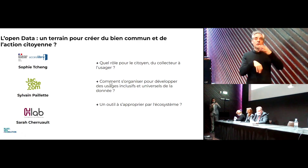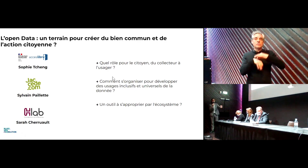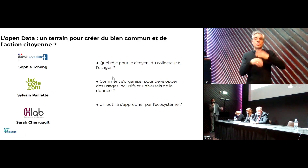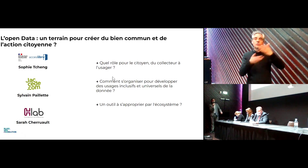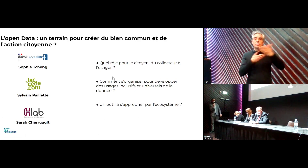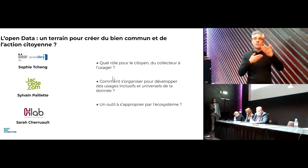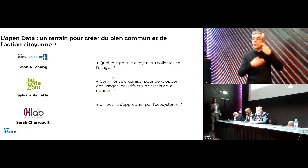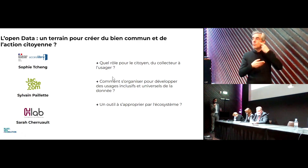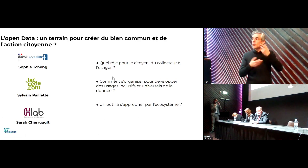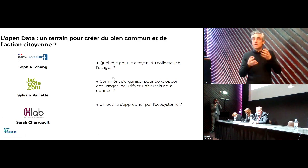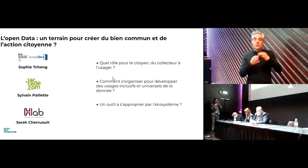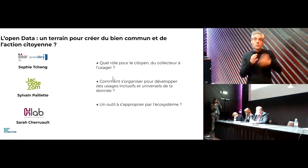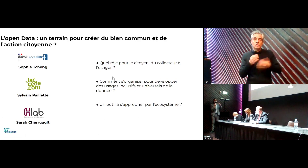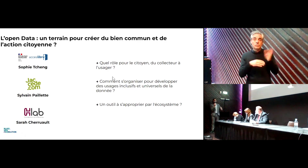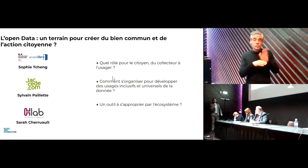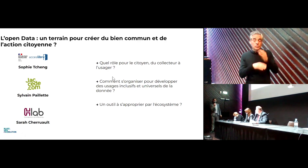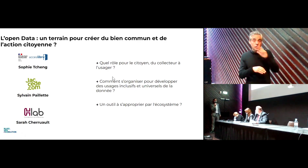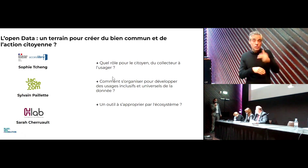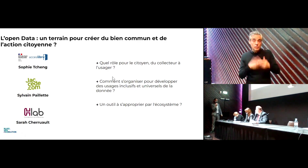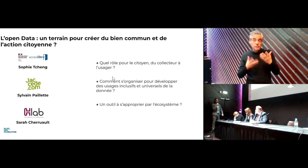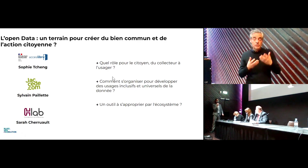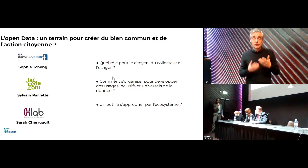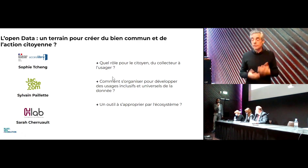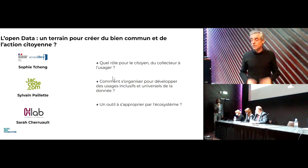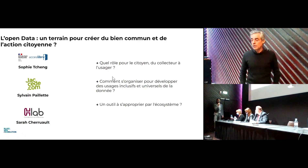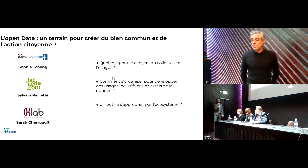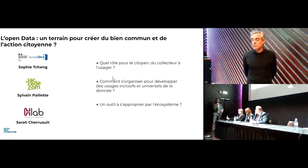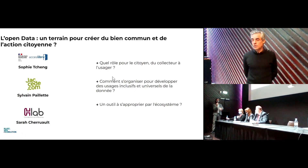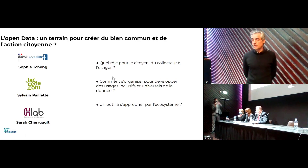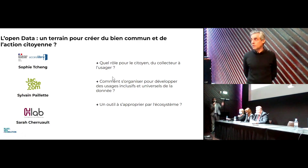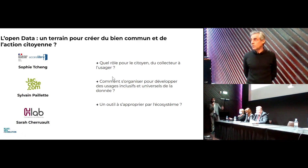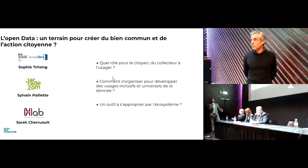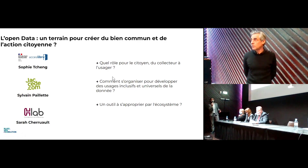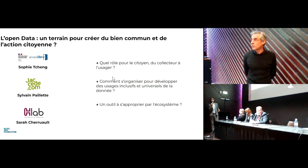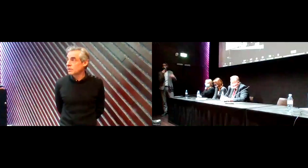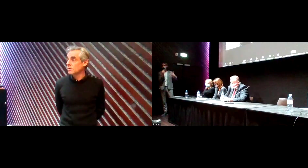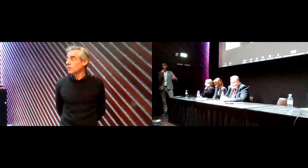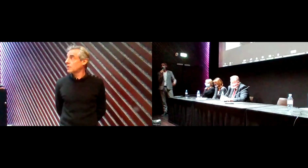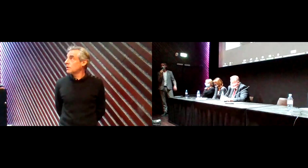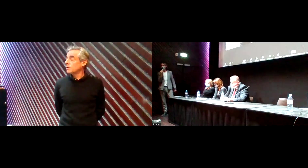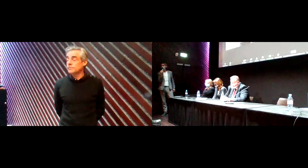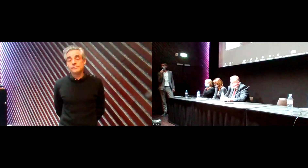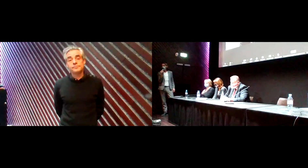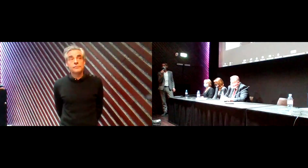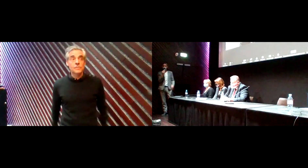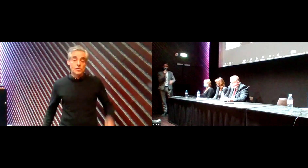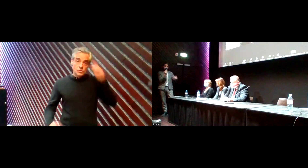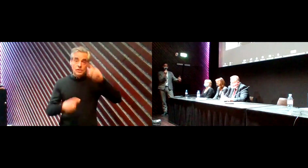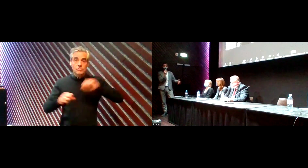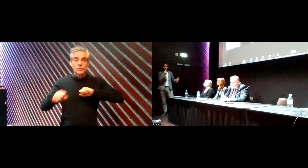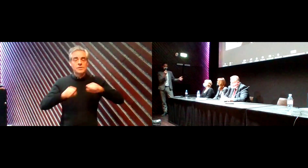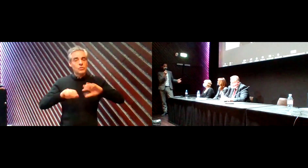questions du public et puis peut-être dans un premier temps si Céline, Karine ou Christophe veulent réagir sur ce qu'ils ont entendu et sur ces leviers de mobilisation